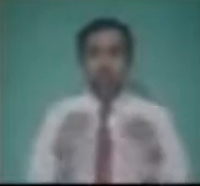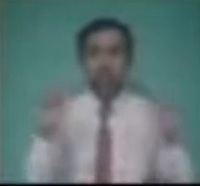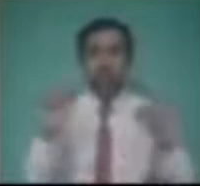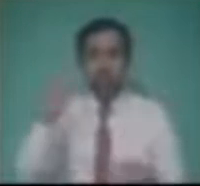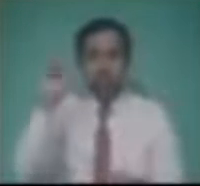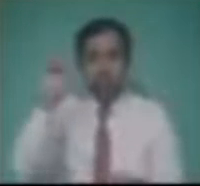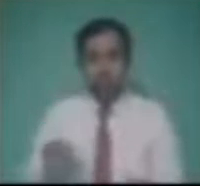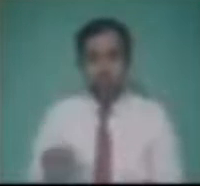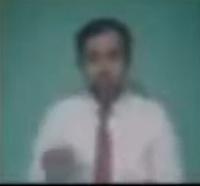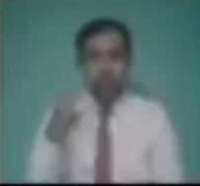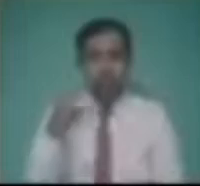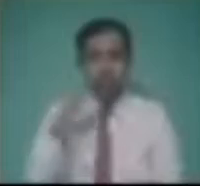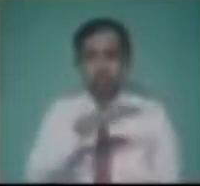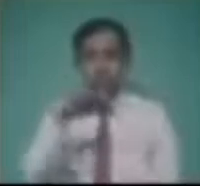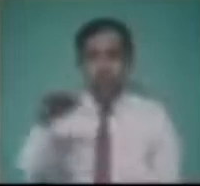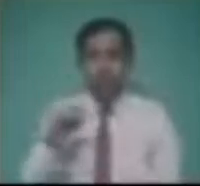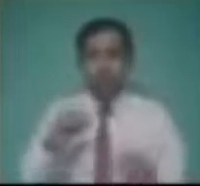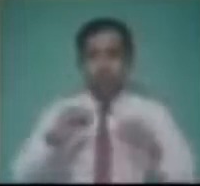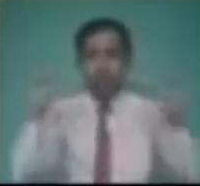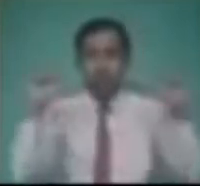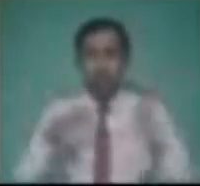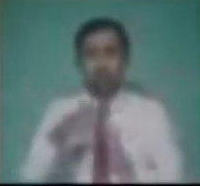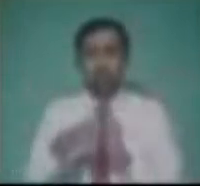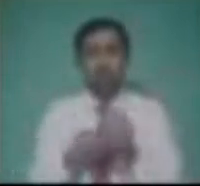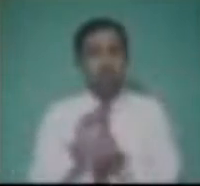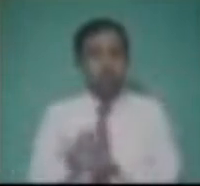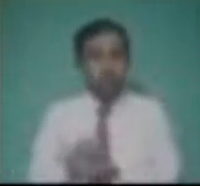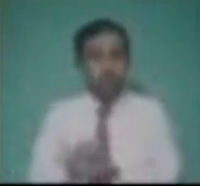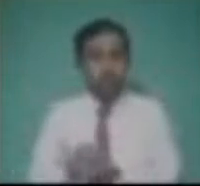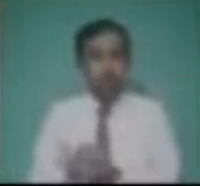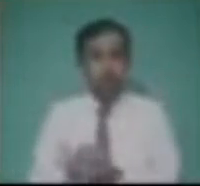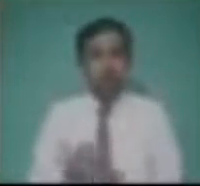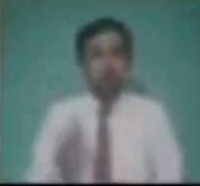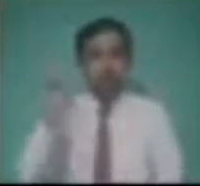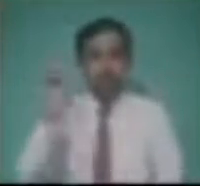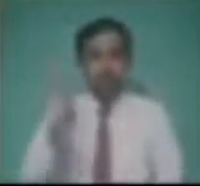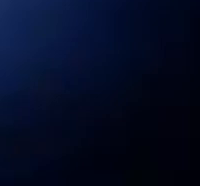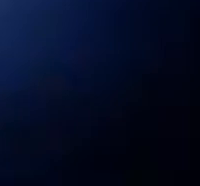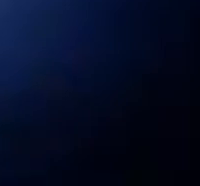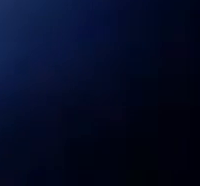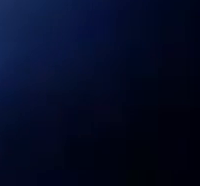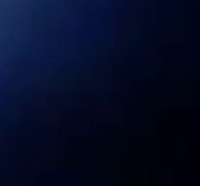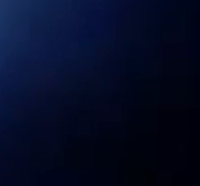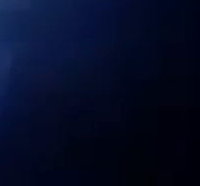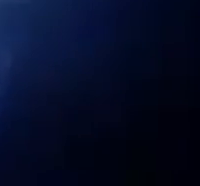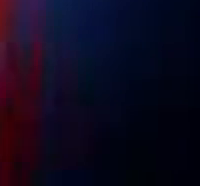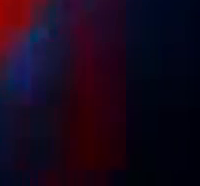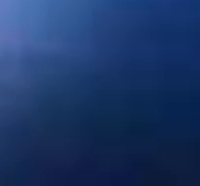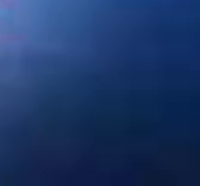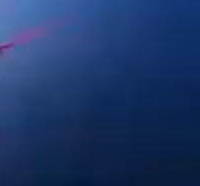ජය වේවා. ජනතාව අරගලේ හරහා මේ රට බේරා ගන්න ජනතාවට ජය වේවා. බොහොම ස්තුතියි.